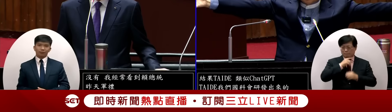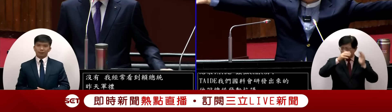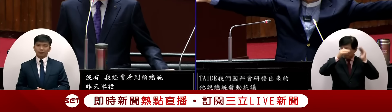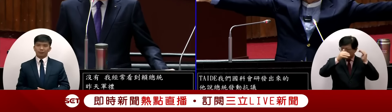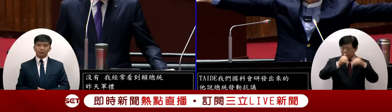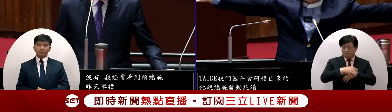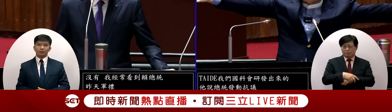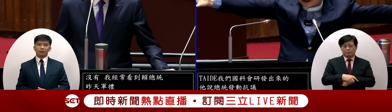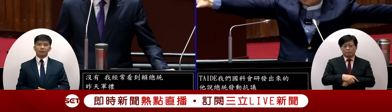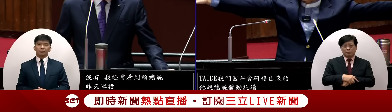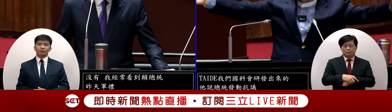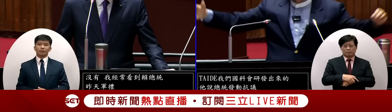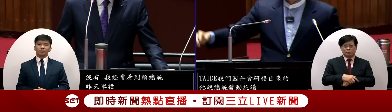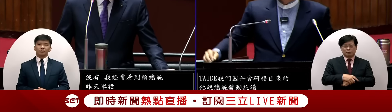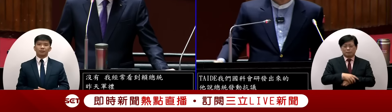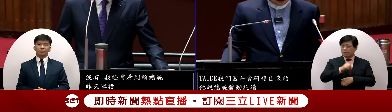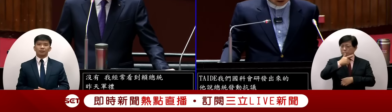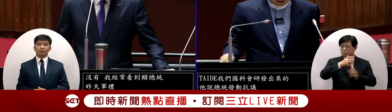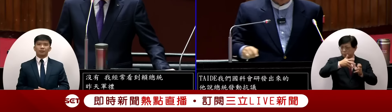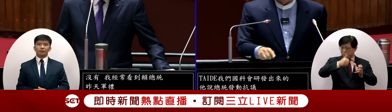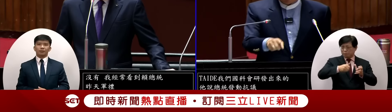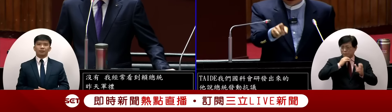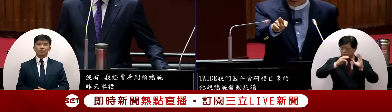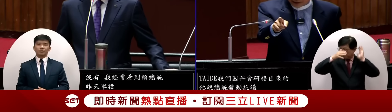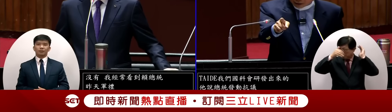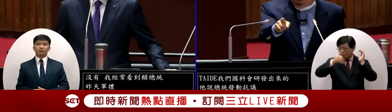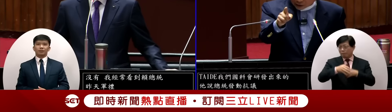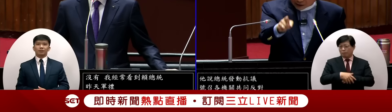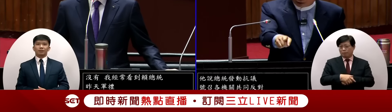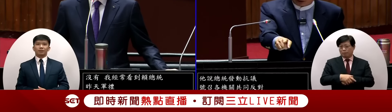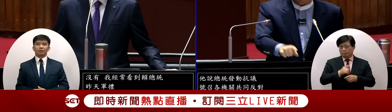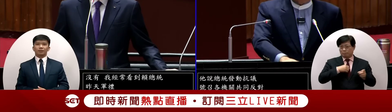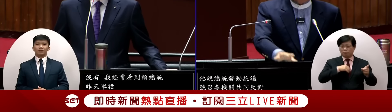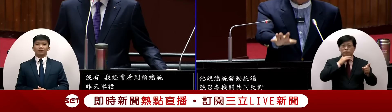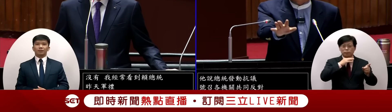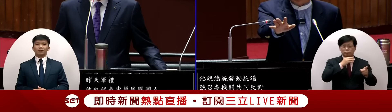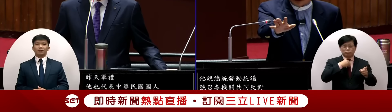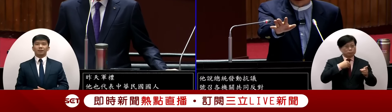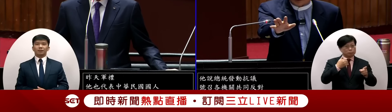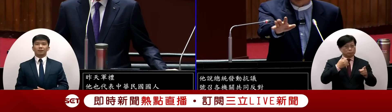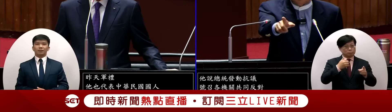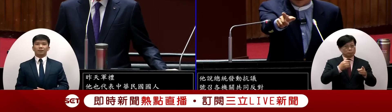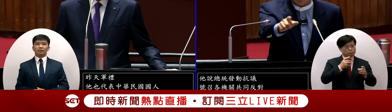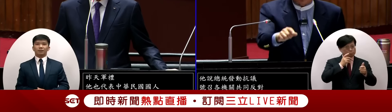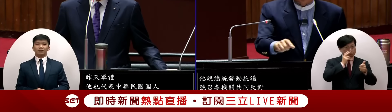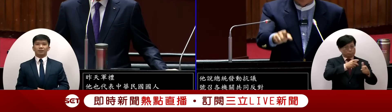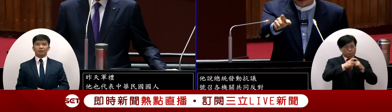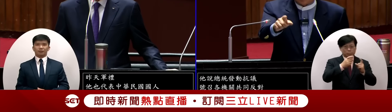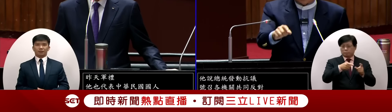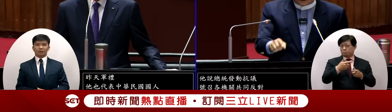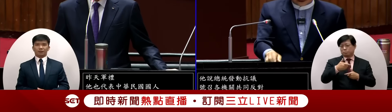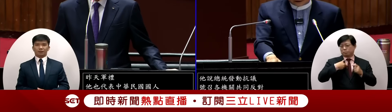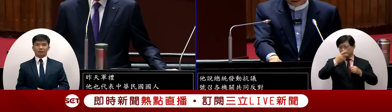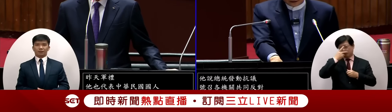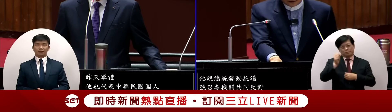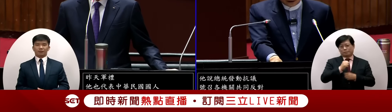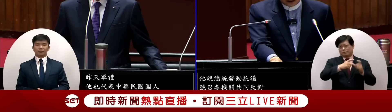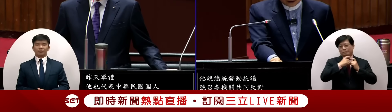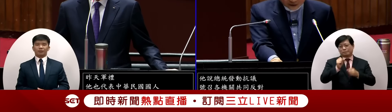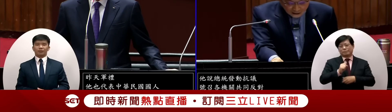王 ，Emperor， 他不是 President。你不要讲话，我现在讲话，我就不会叫你回答，因为你不是赖